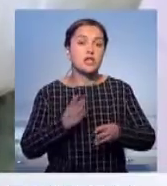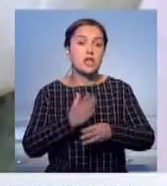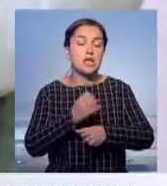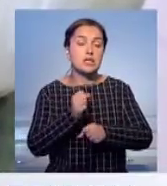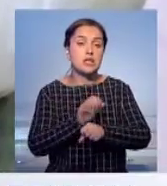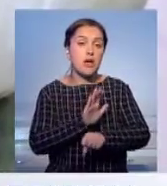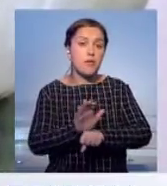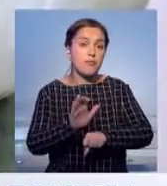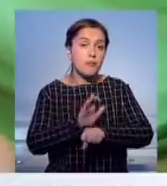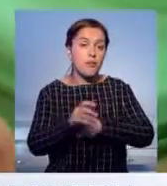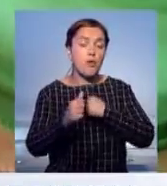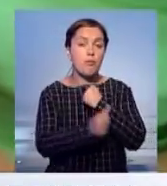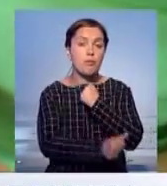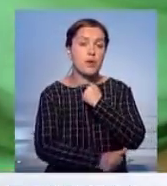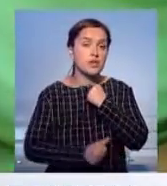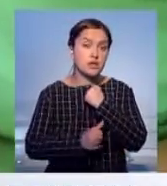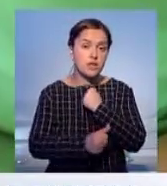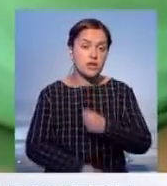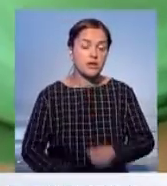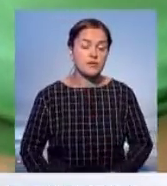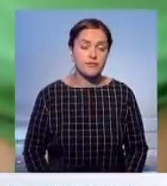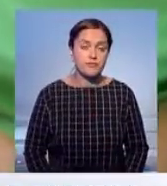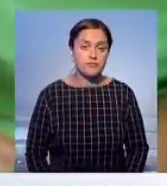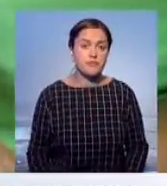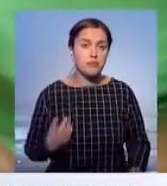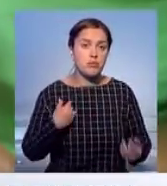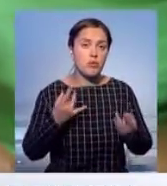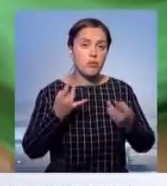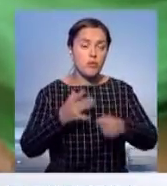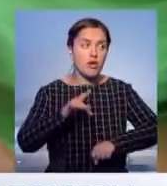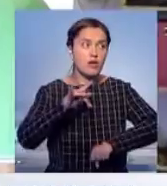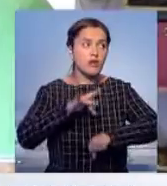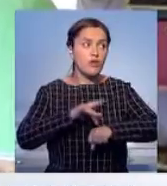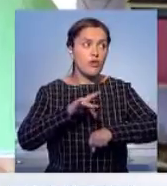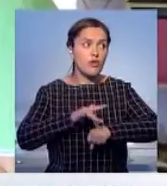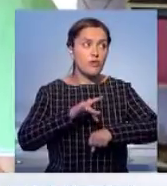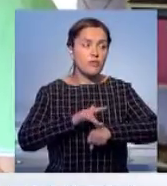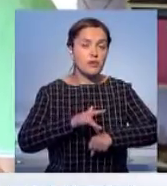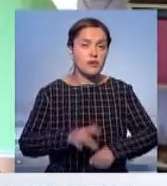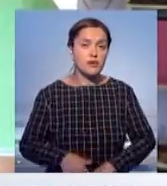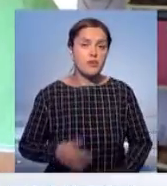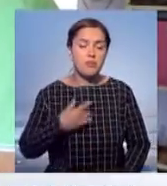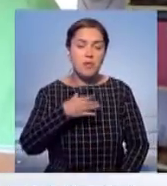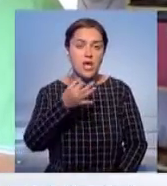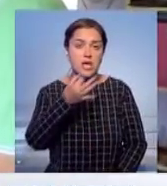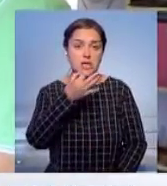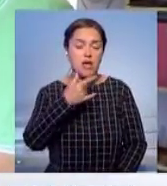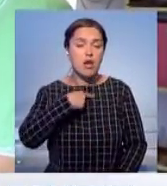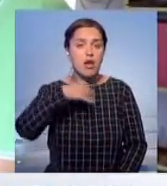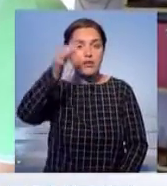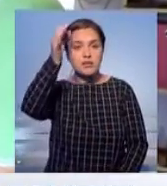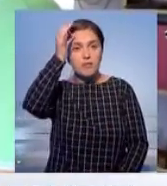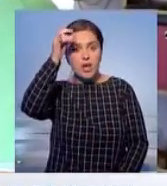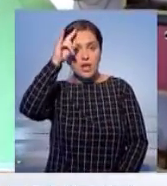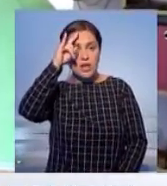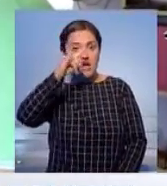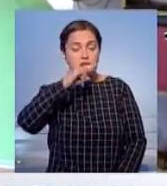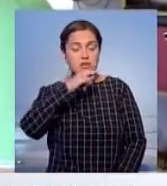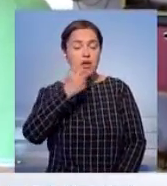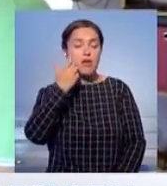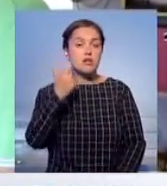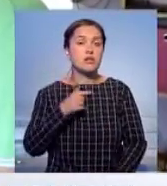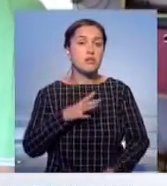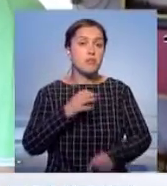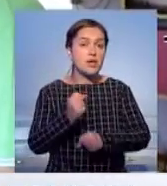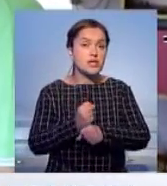поставки материалов. Это мое хобби. Мне это очень доставляет удовольствие. Я вспоминаю Казахстан, когда я делаю.